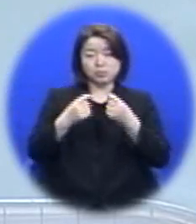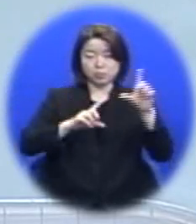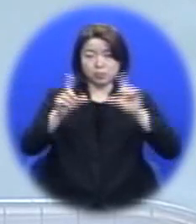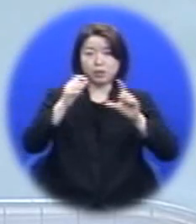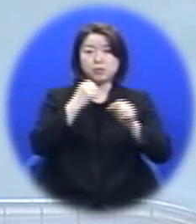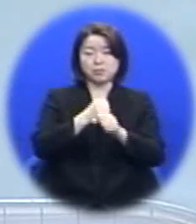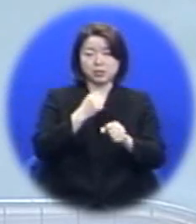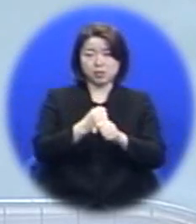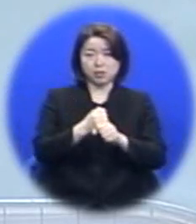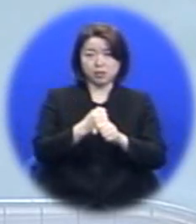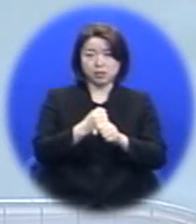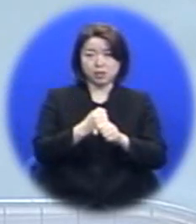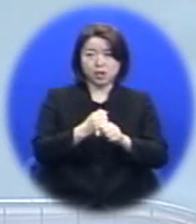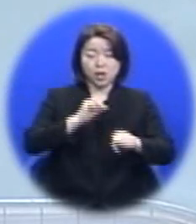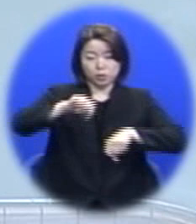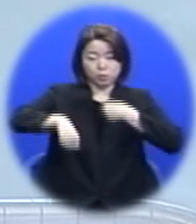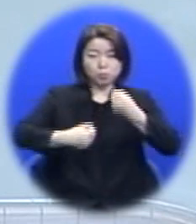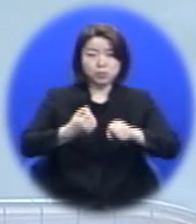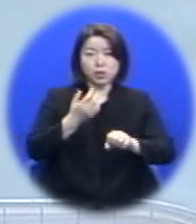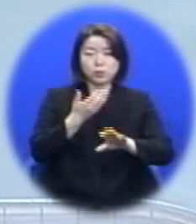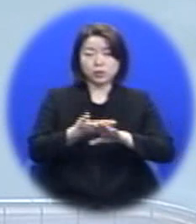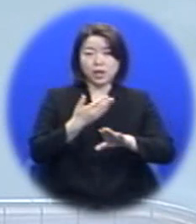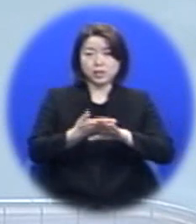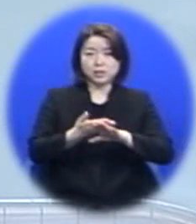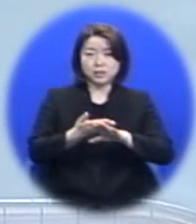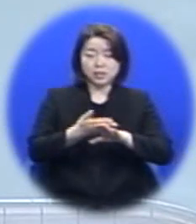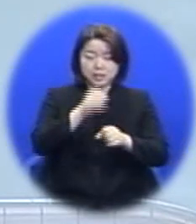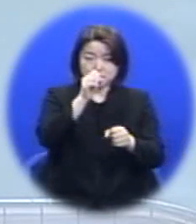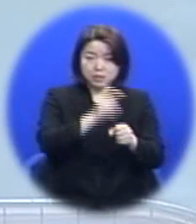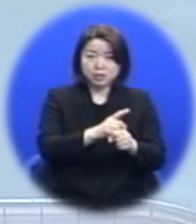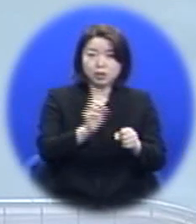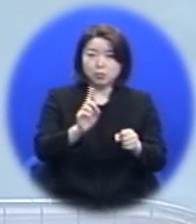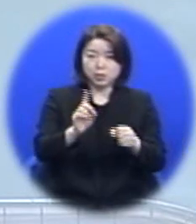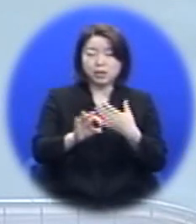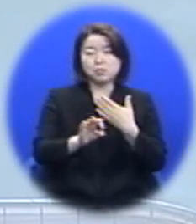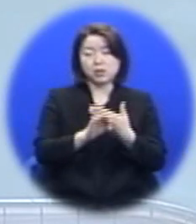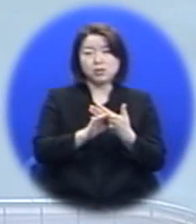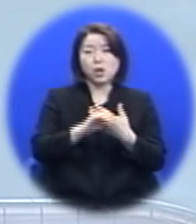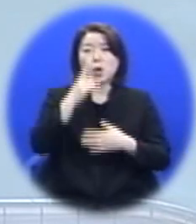동물하고 다른 사람의 속성 중에 하나가 부모님을 향한 공경입니다.